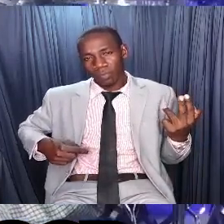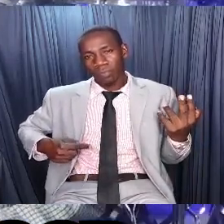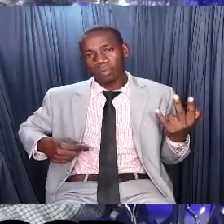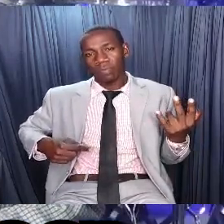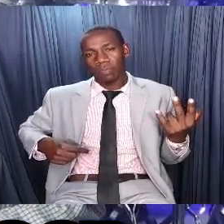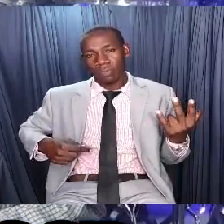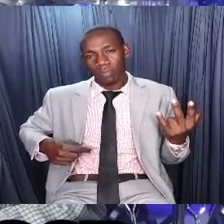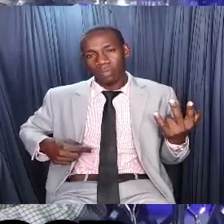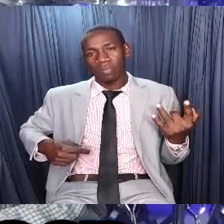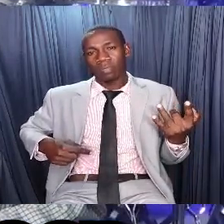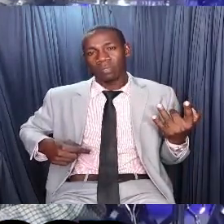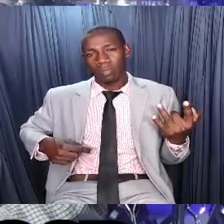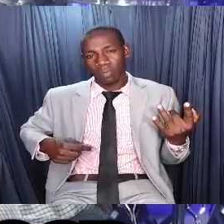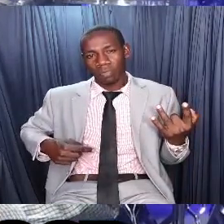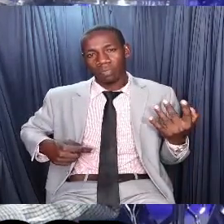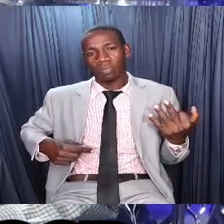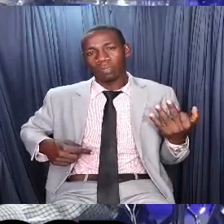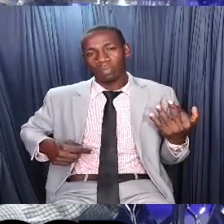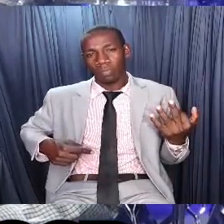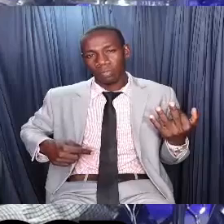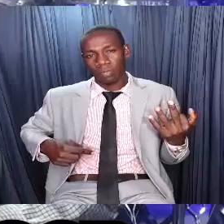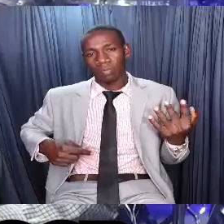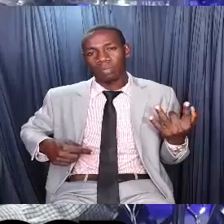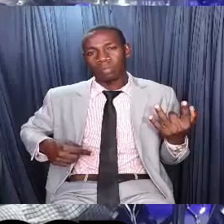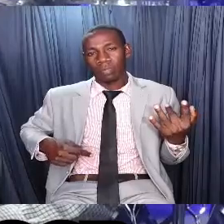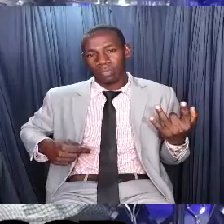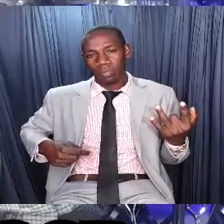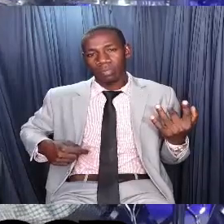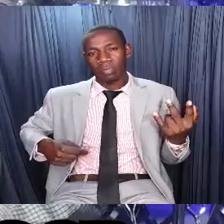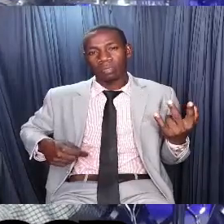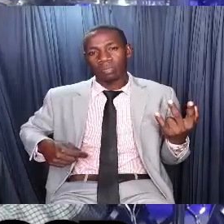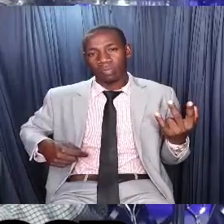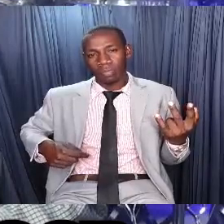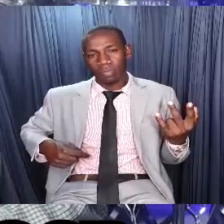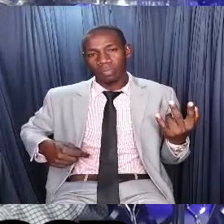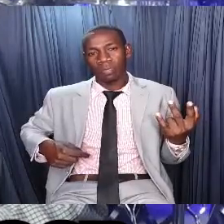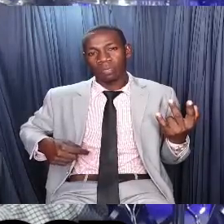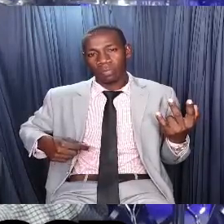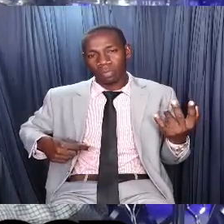wakati wa kumwabudu Mungu wa mama mwanzilishi kwa heshima